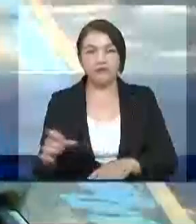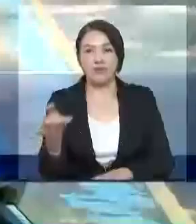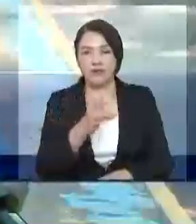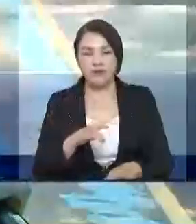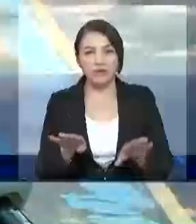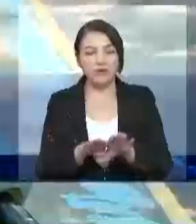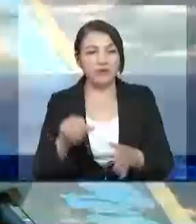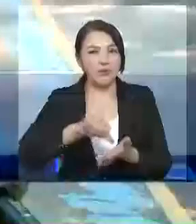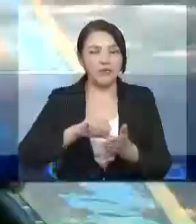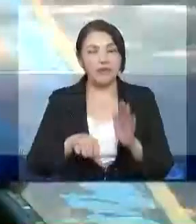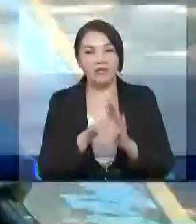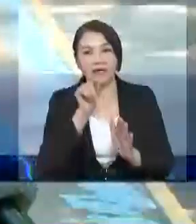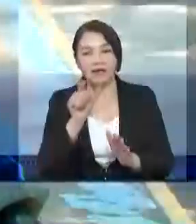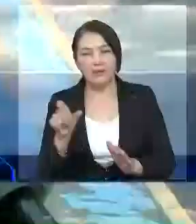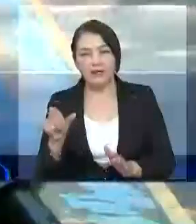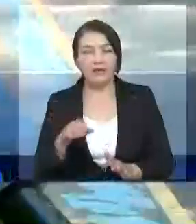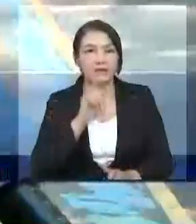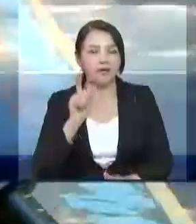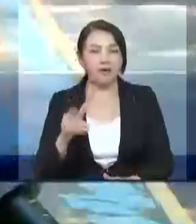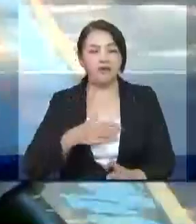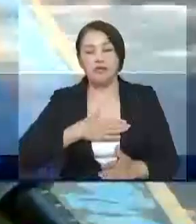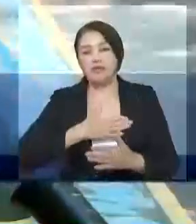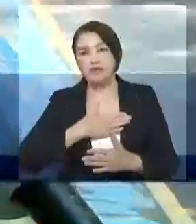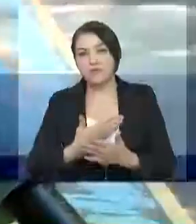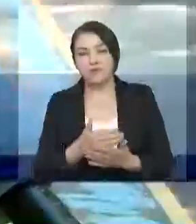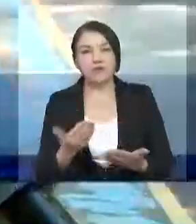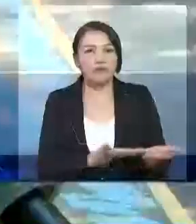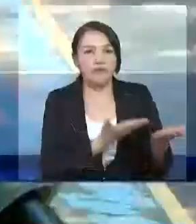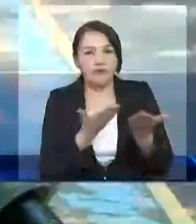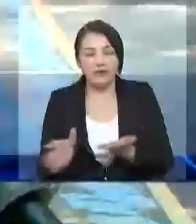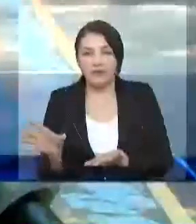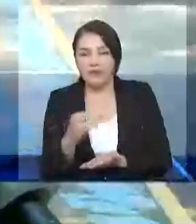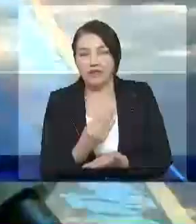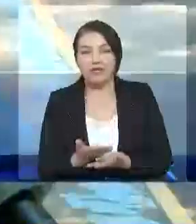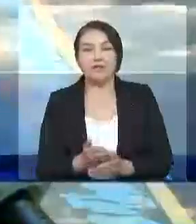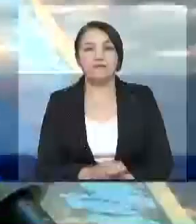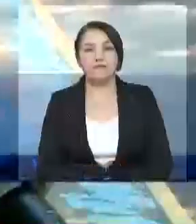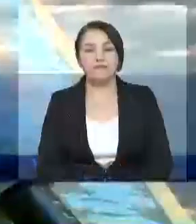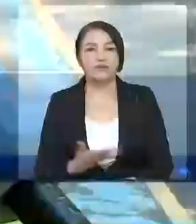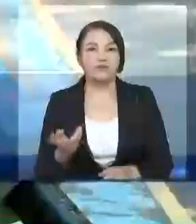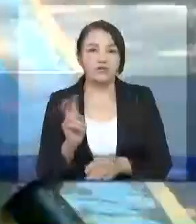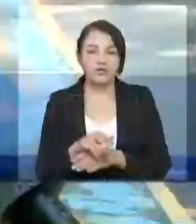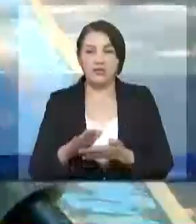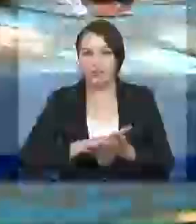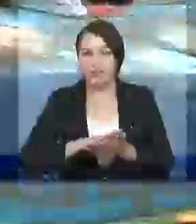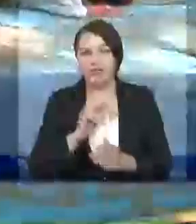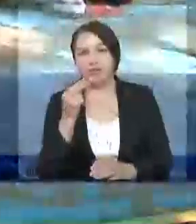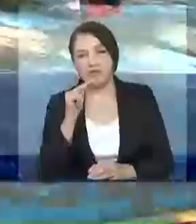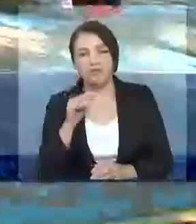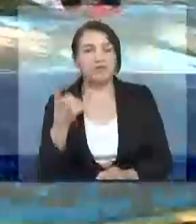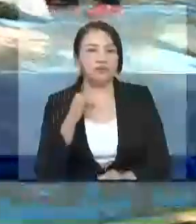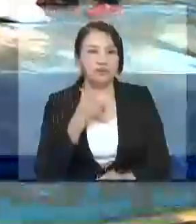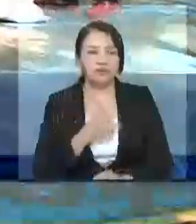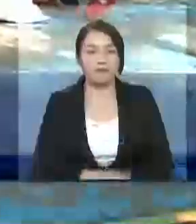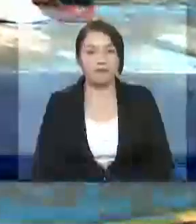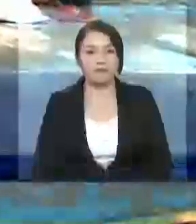районах. Участвуют депутаты маслихатов, молодежь, волонтеры. Я призываю всех не оставаться в стороне, выходить на чистый четверг и субботники.